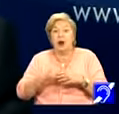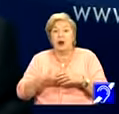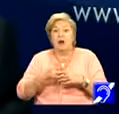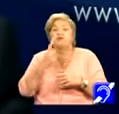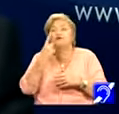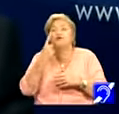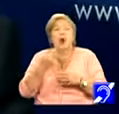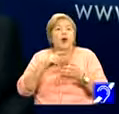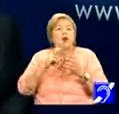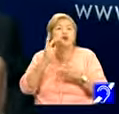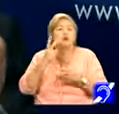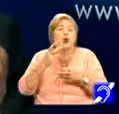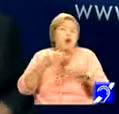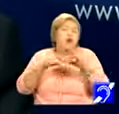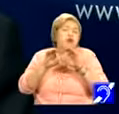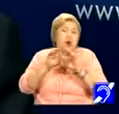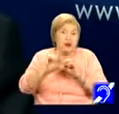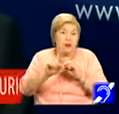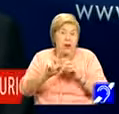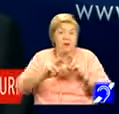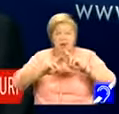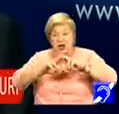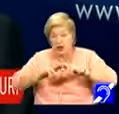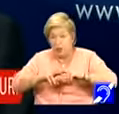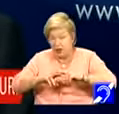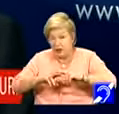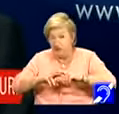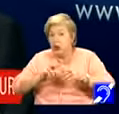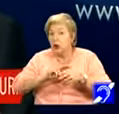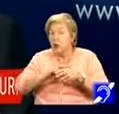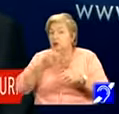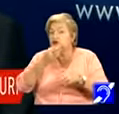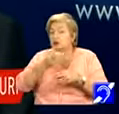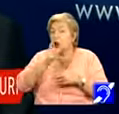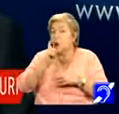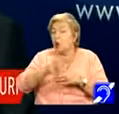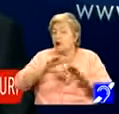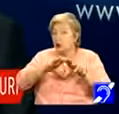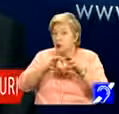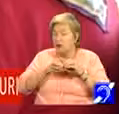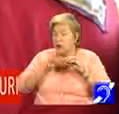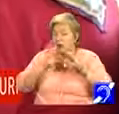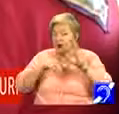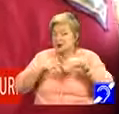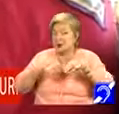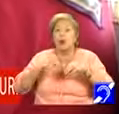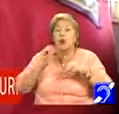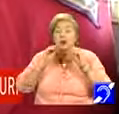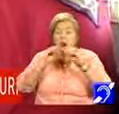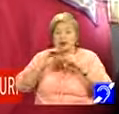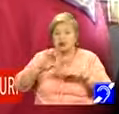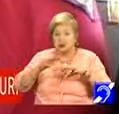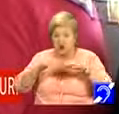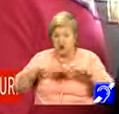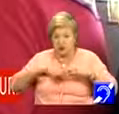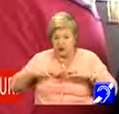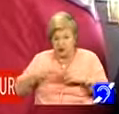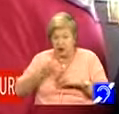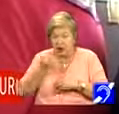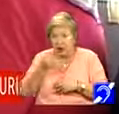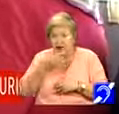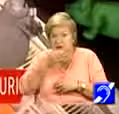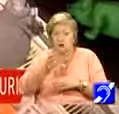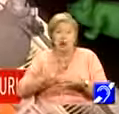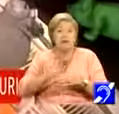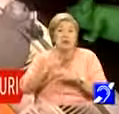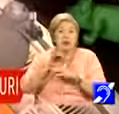variante în acest moment. Fie rămânem pe prevederile Ordinului Comun, Ministrul Educației, Ministrul Sănătății, care ne spun că la depășirea